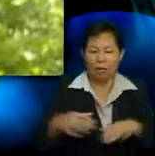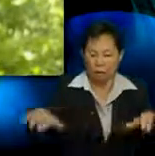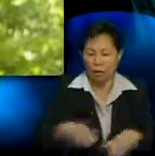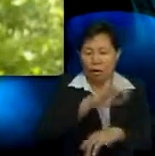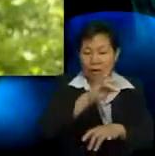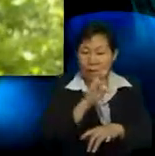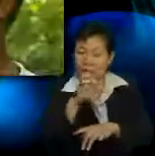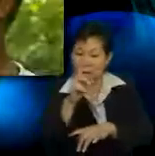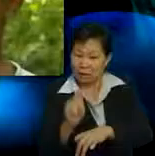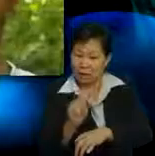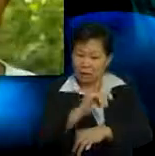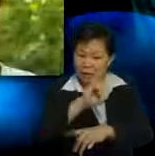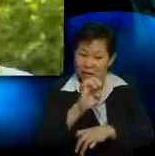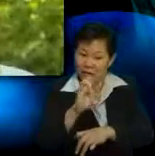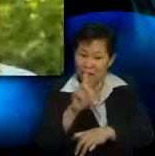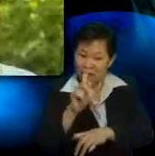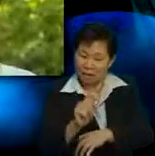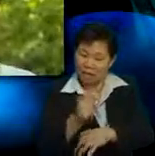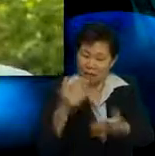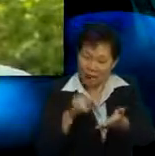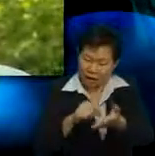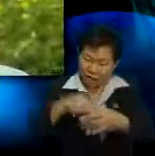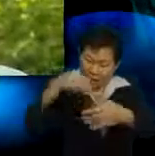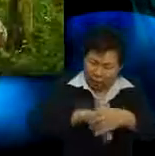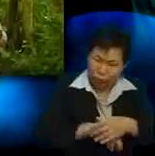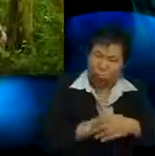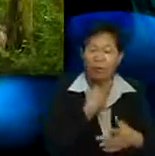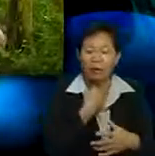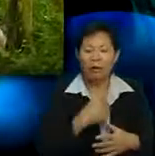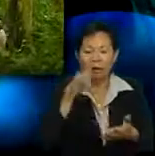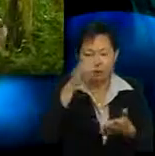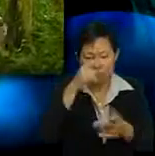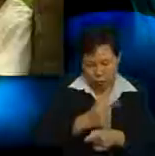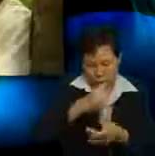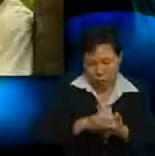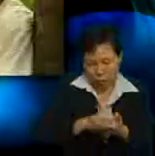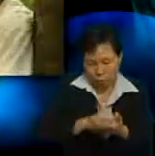ayam tu masuk perangkap. Betul tu, aku setuju.